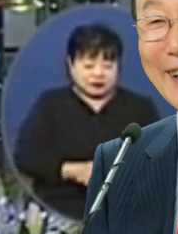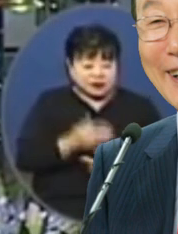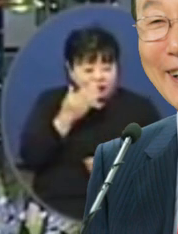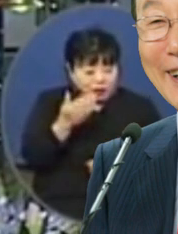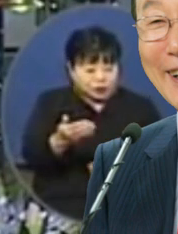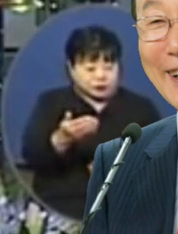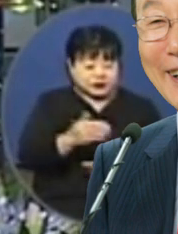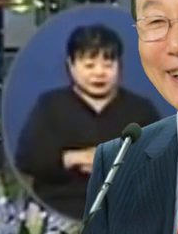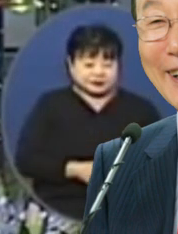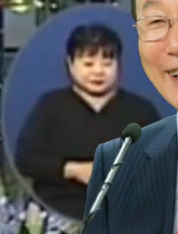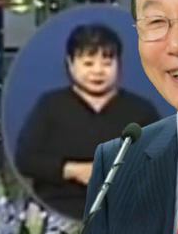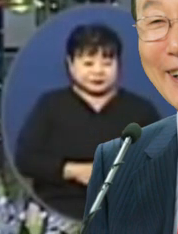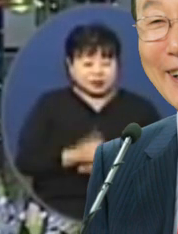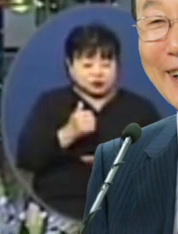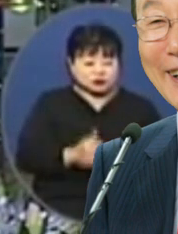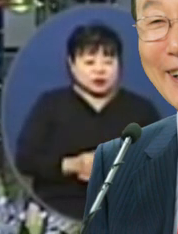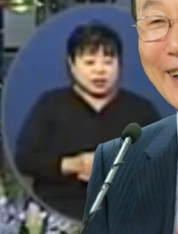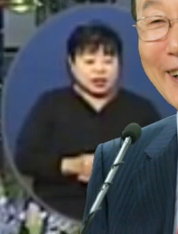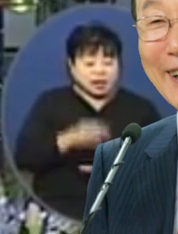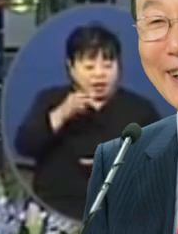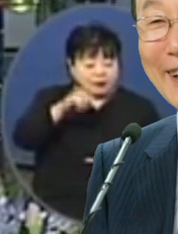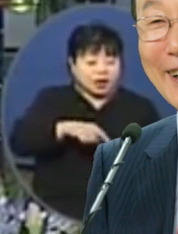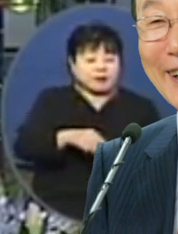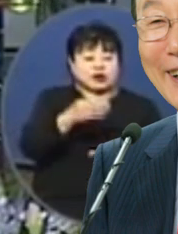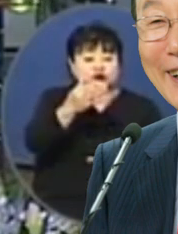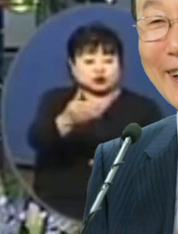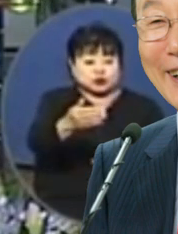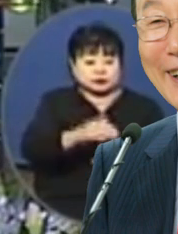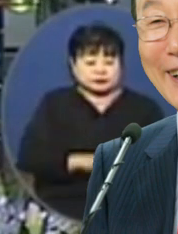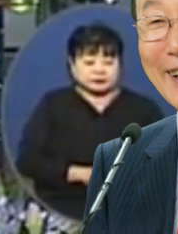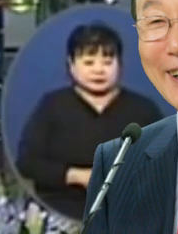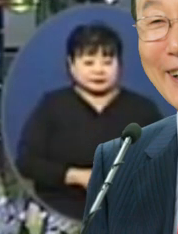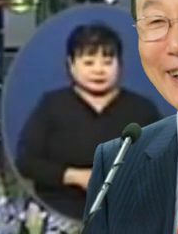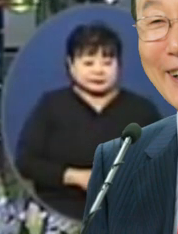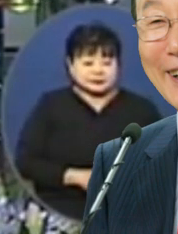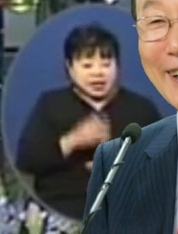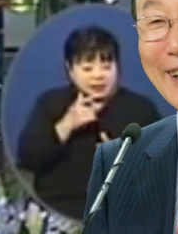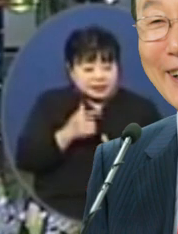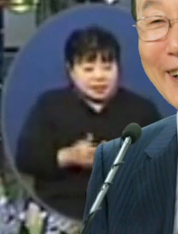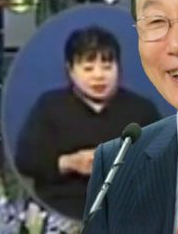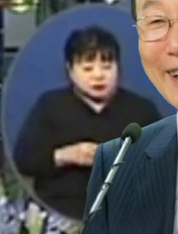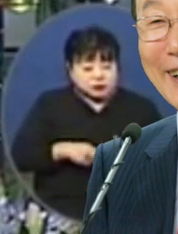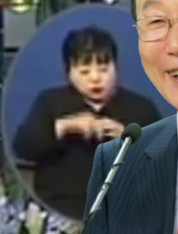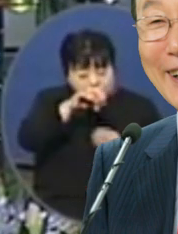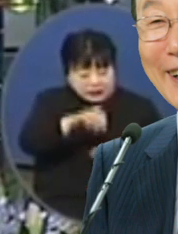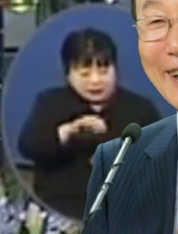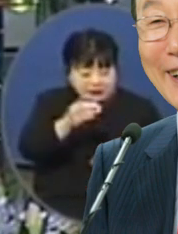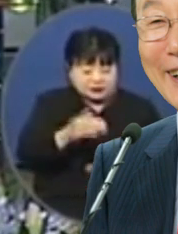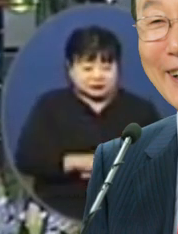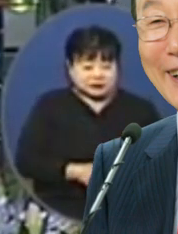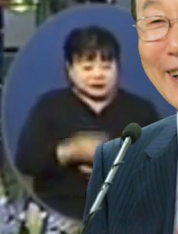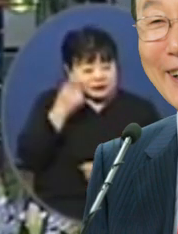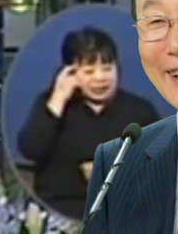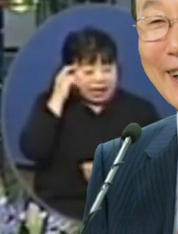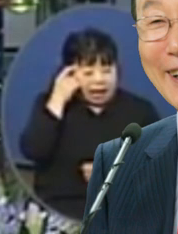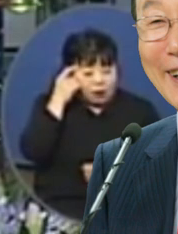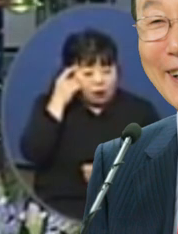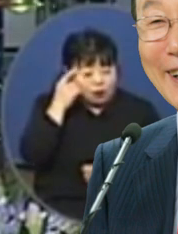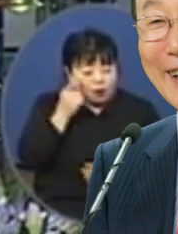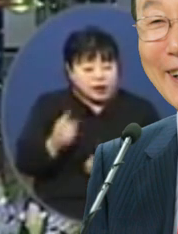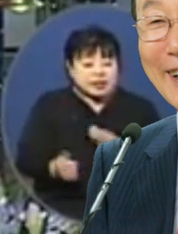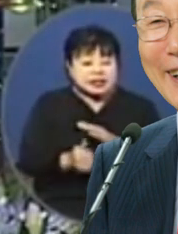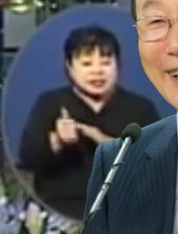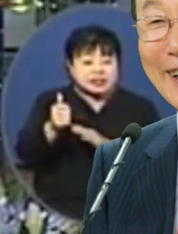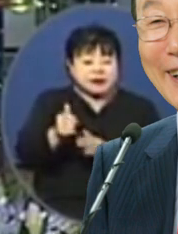여러분의 죄값을 다 갚아주셨습니다. 예수님이 요새 되심을 생각하고